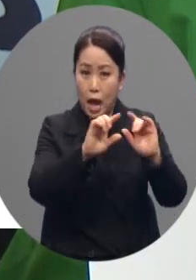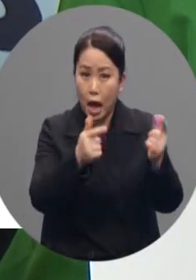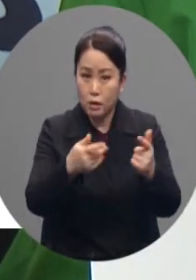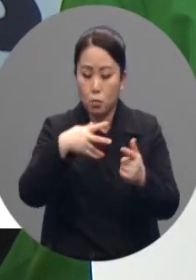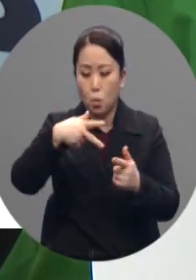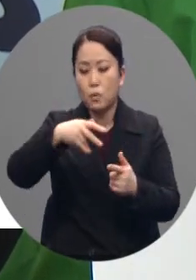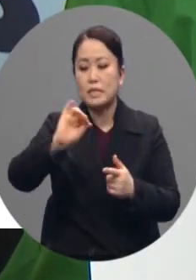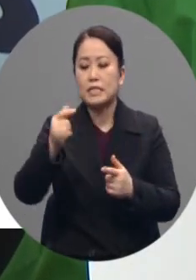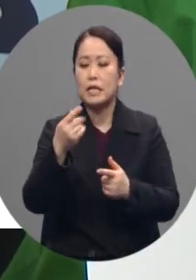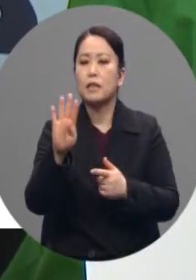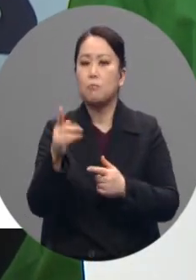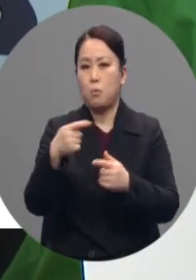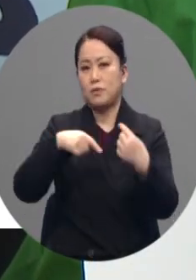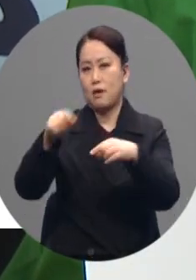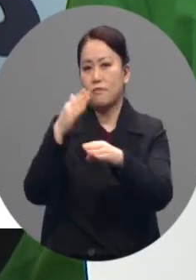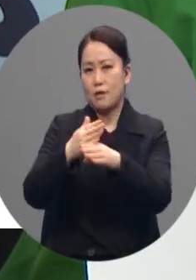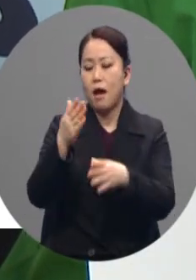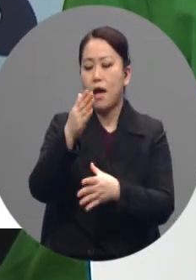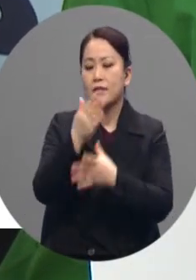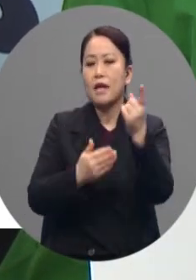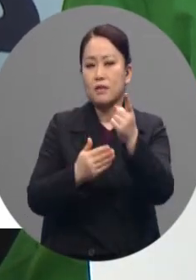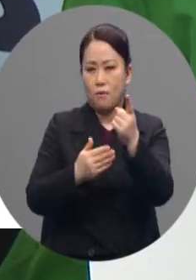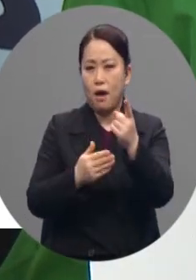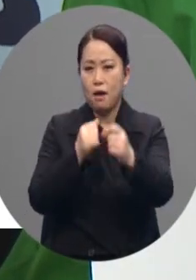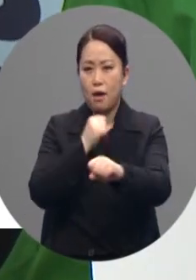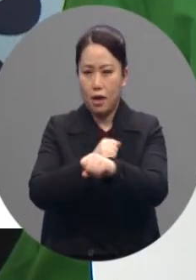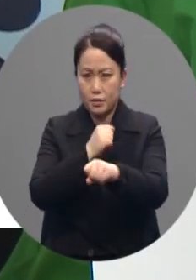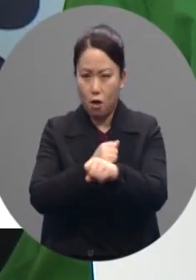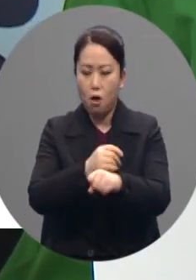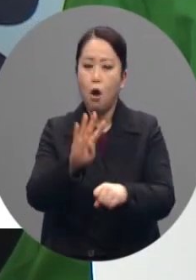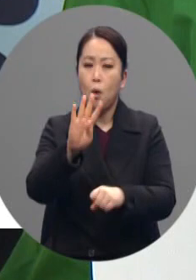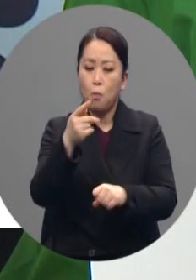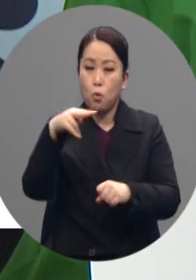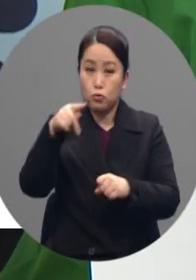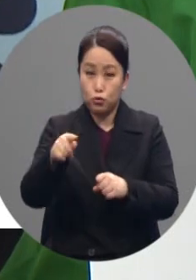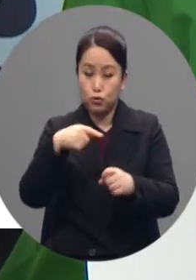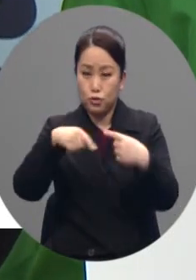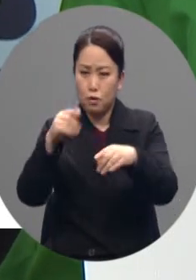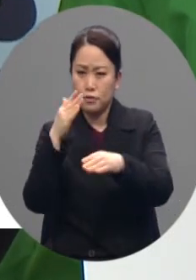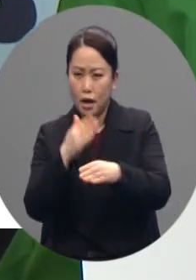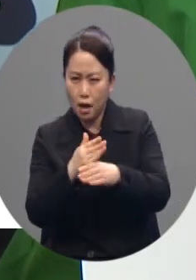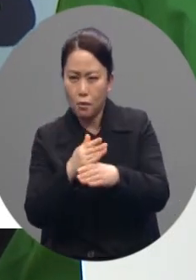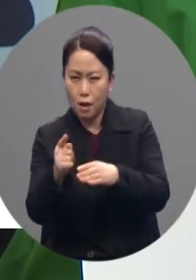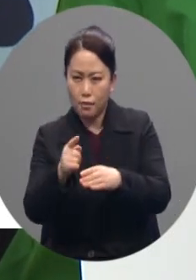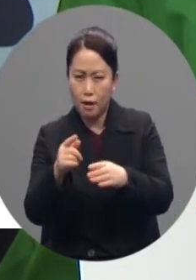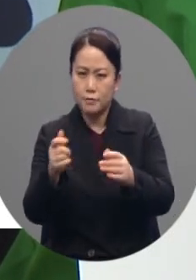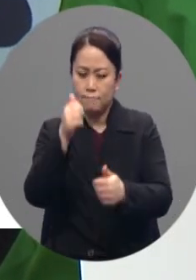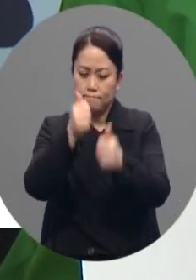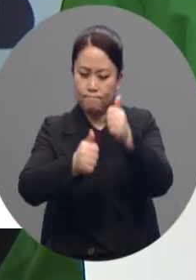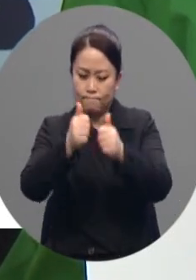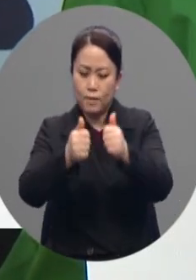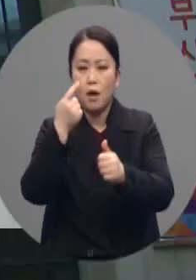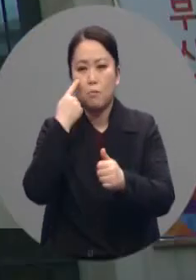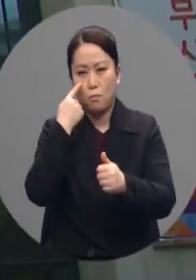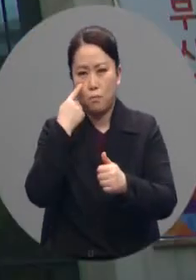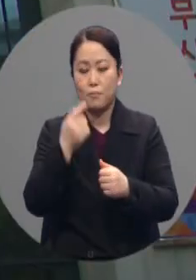후보로서 노동자답게 보수정당과 한판 승부를